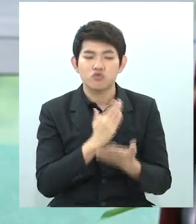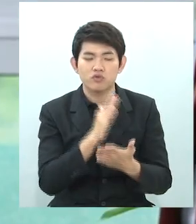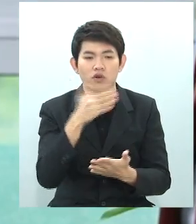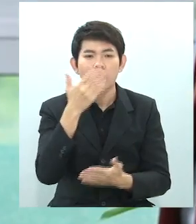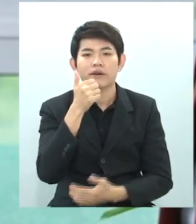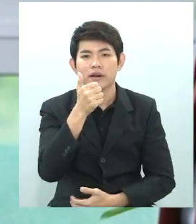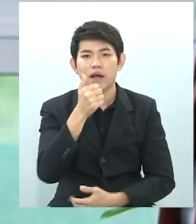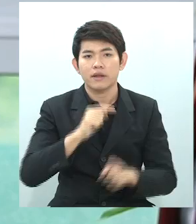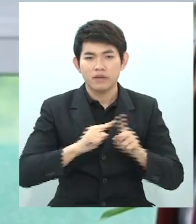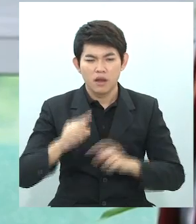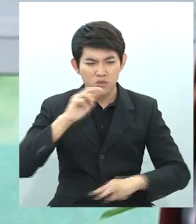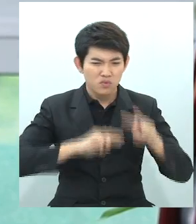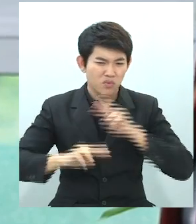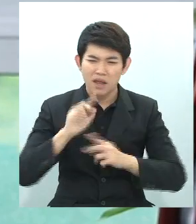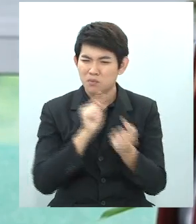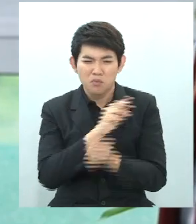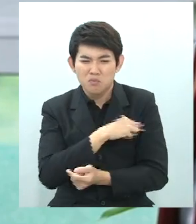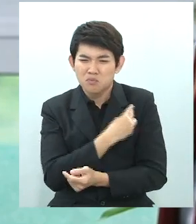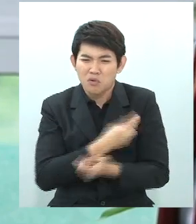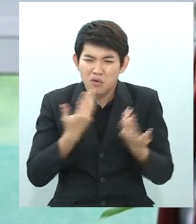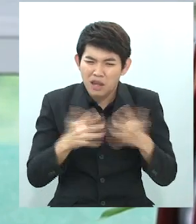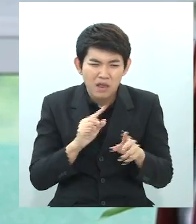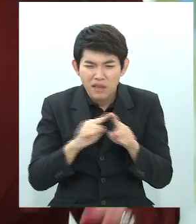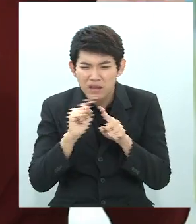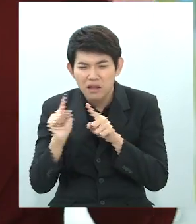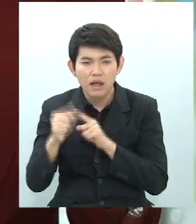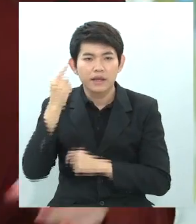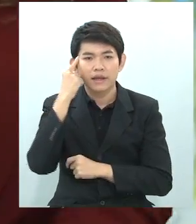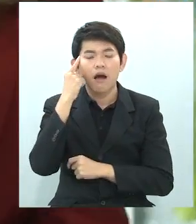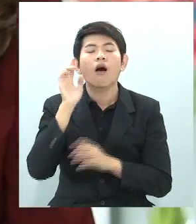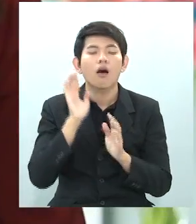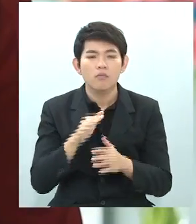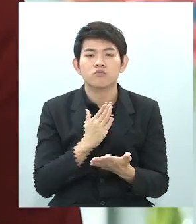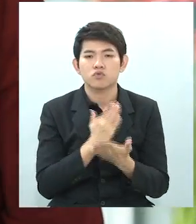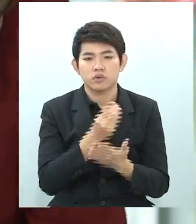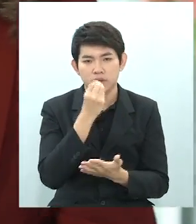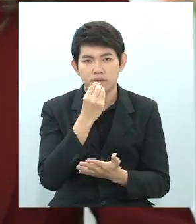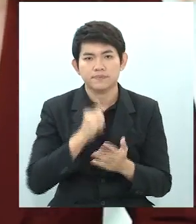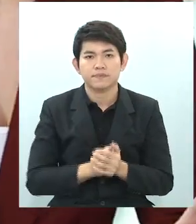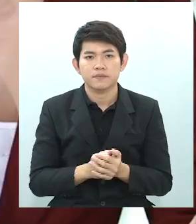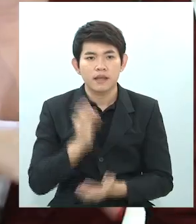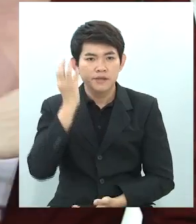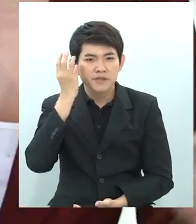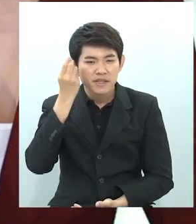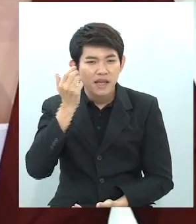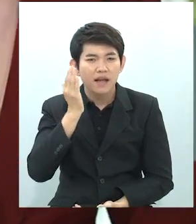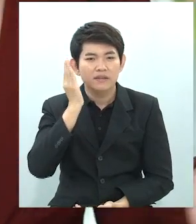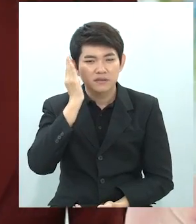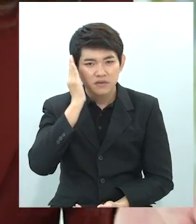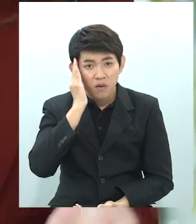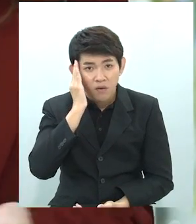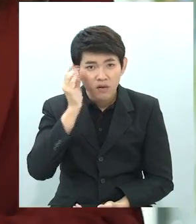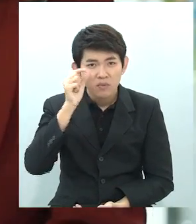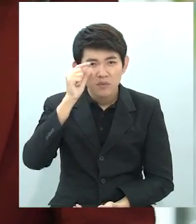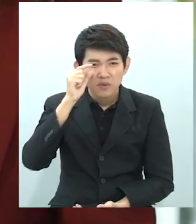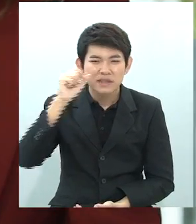ราลองรักษาสิวทุกวิถีทางแล้วไม่ดีขึ้นเราอาจจะลองแนะนำให้เลี่ยง อีกอย่างหนึ่งเครียดและนอนดึกอันนี้เป็นปัจจัยที่หลีกเลี่ยงลำบาก